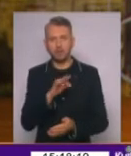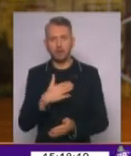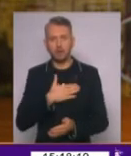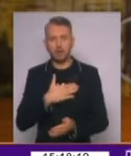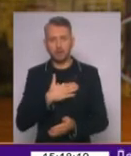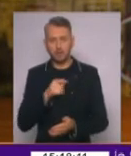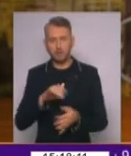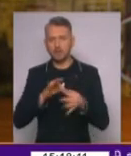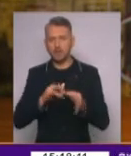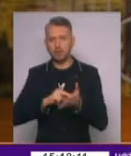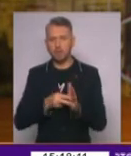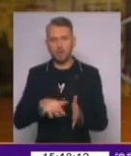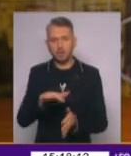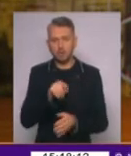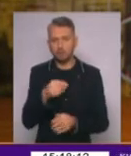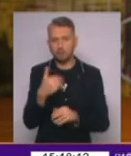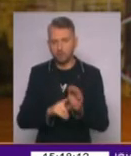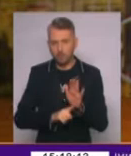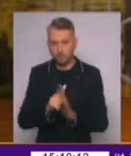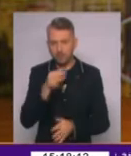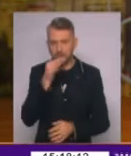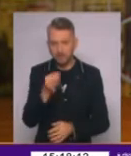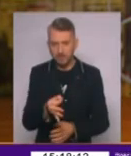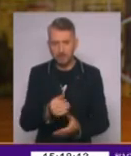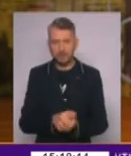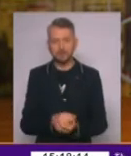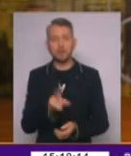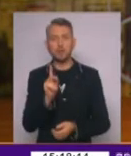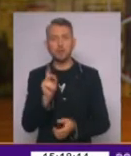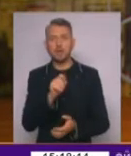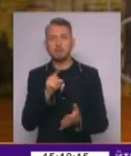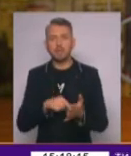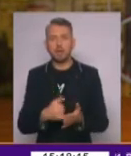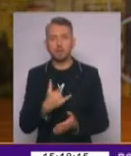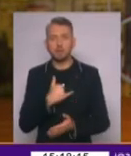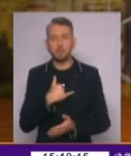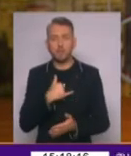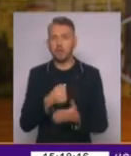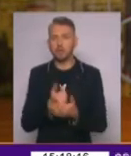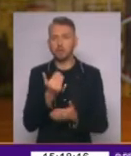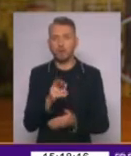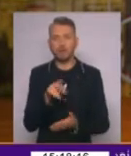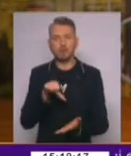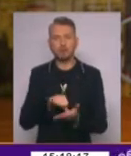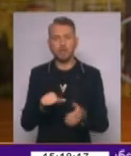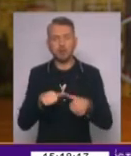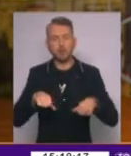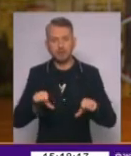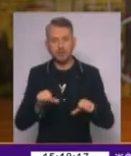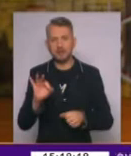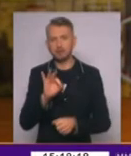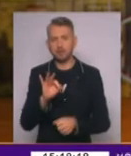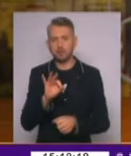детального плану території, ви вже почали відповідати. А друге питання у мене до вас, як до члена комісії, з